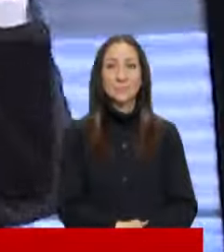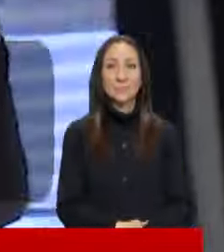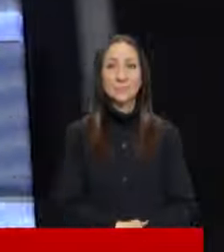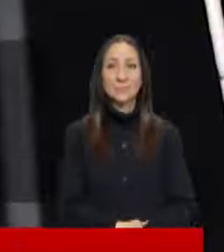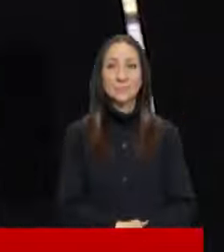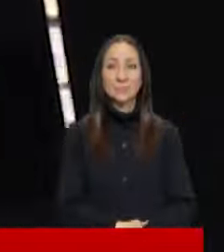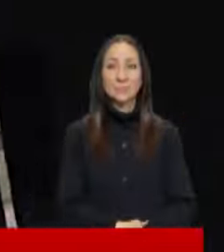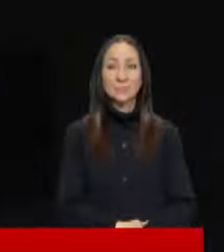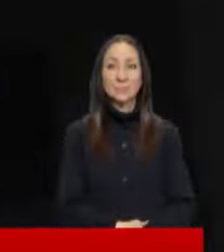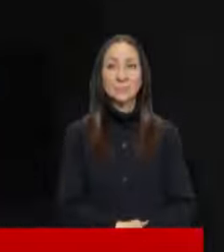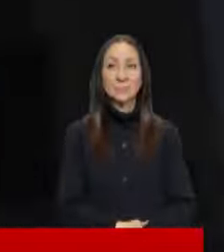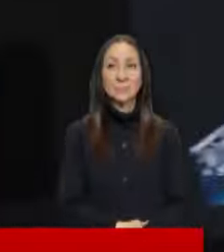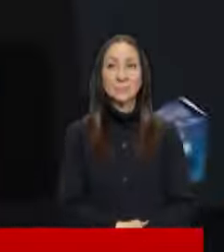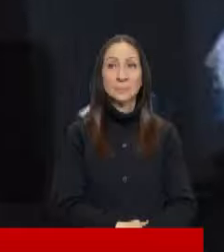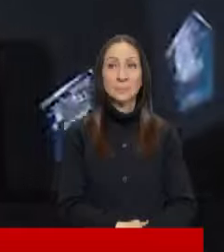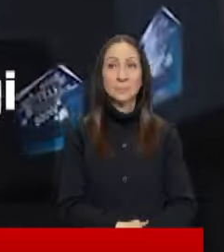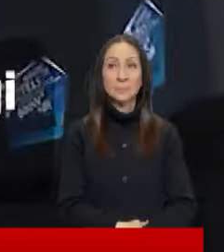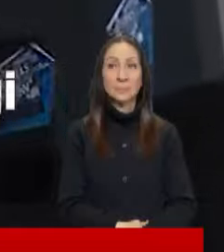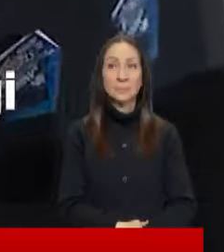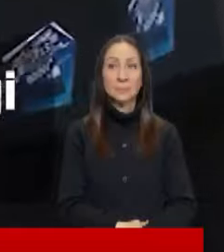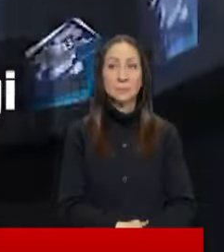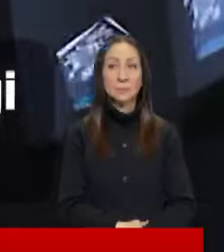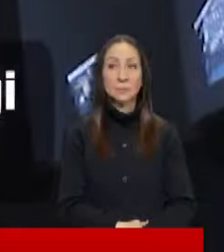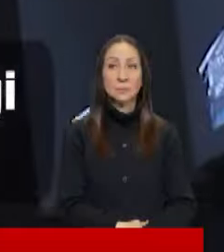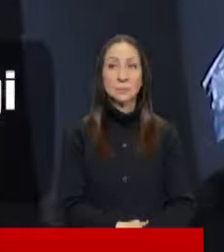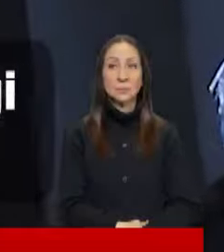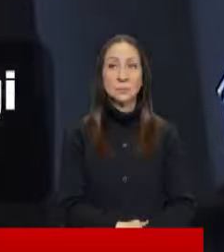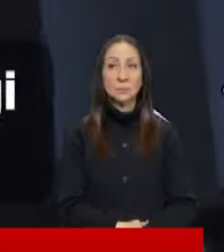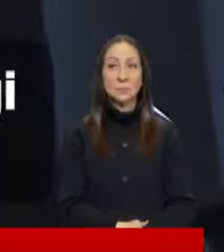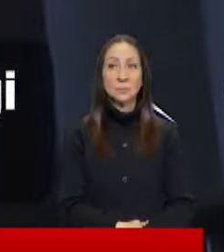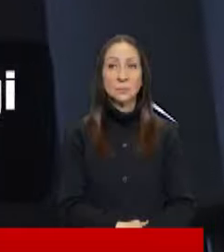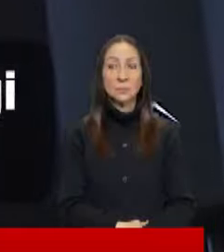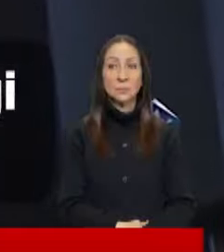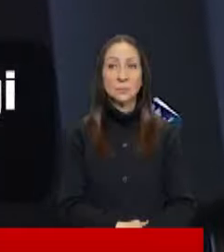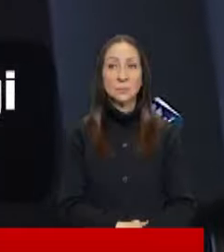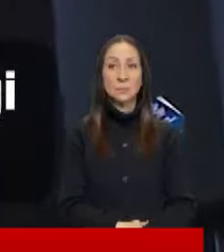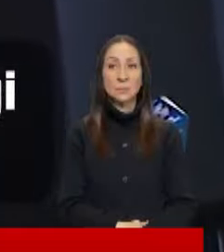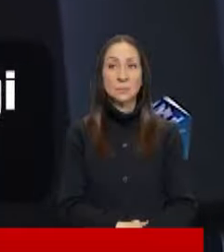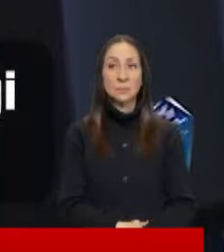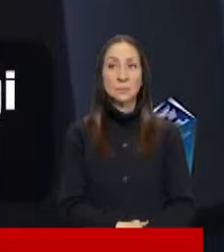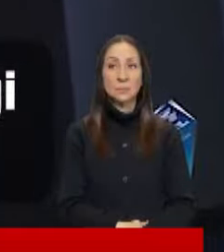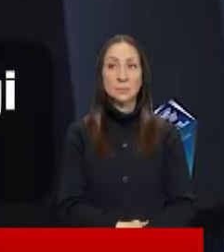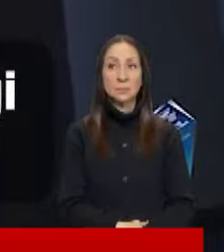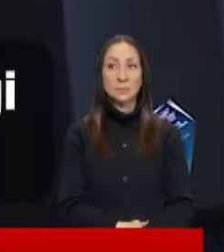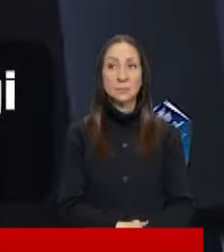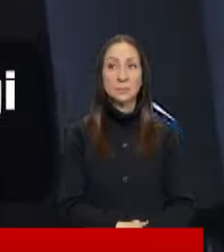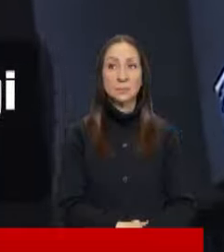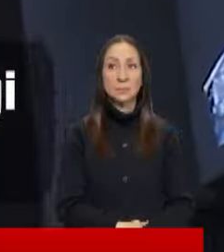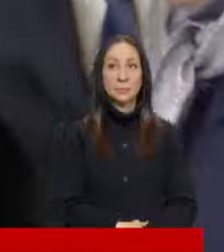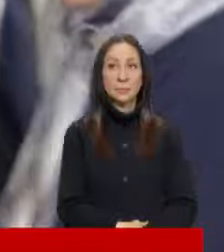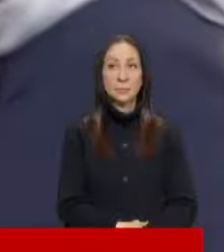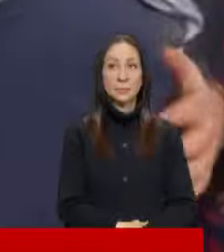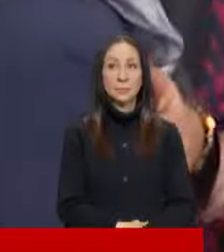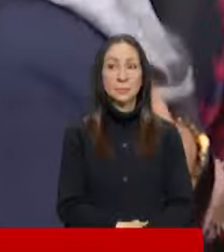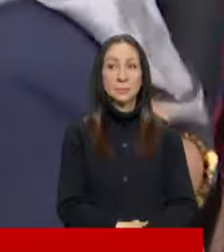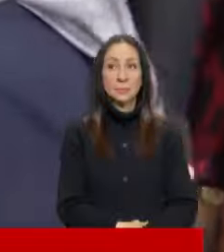son dönemim. Bir dönem daha yapıp bu hizmetleri Türkiye'ye Mansur Yavaş Belediyeciliğini öğretip bırakacağım.